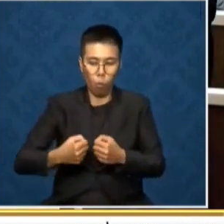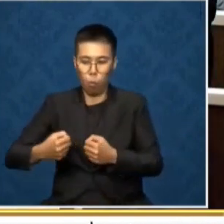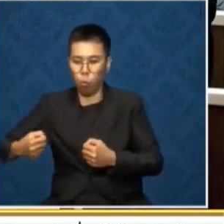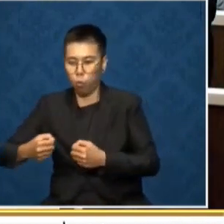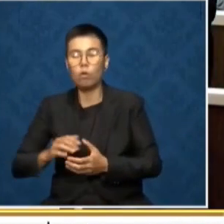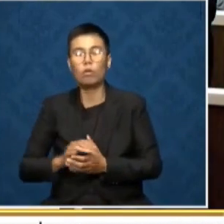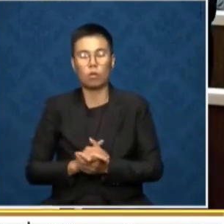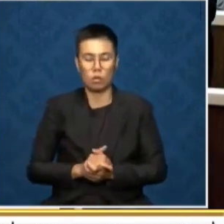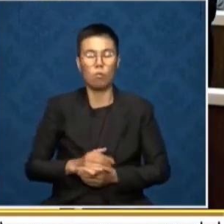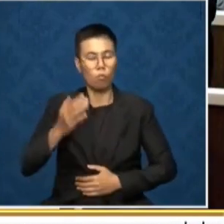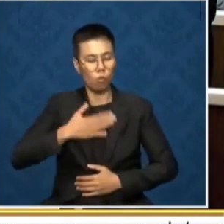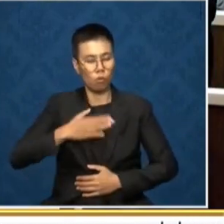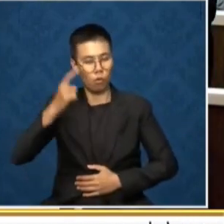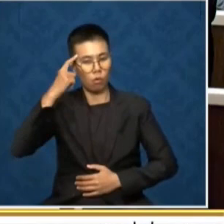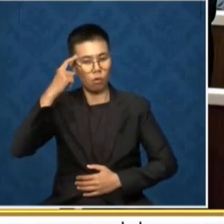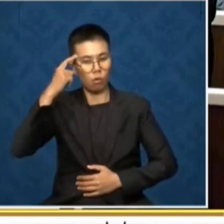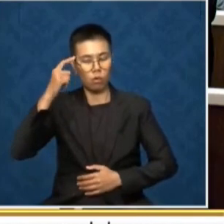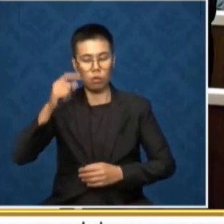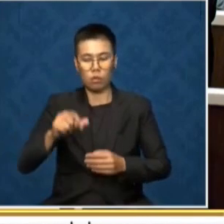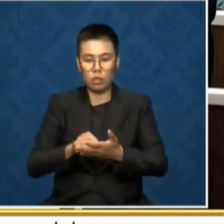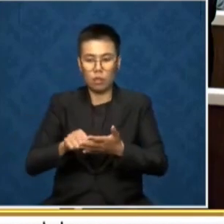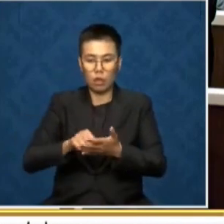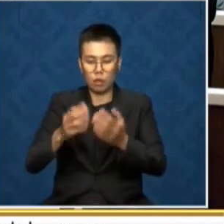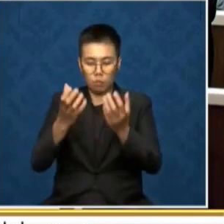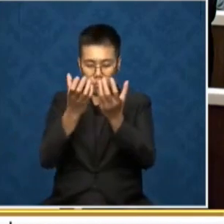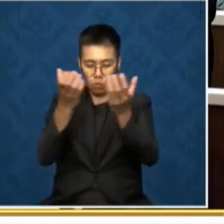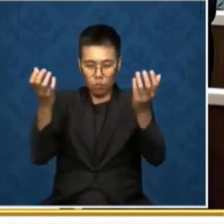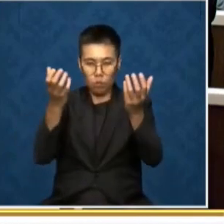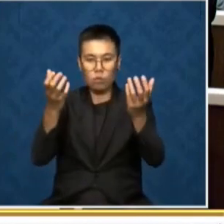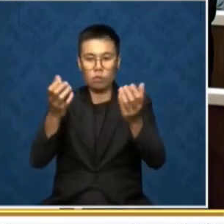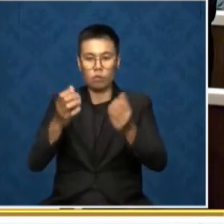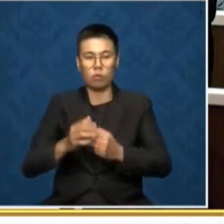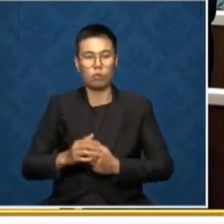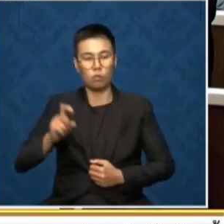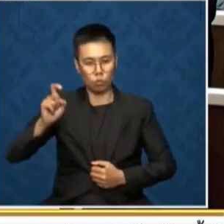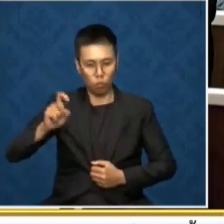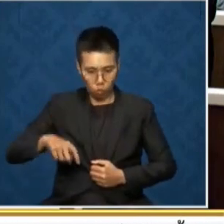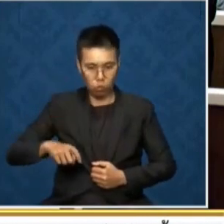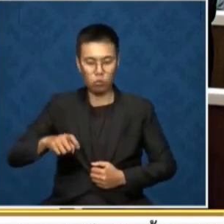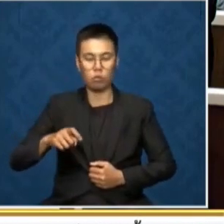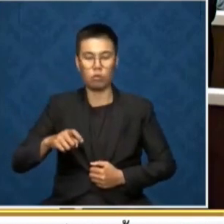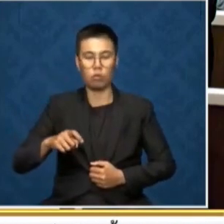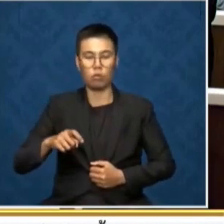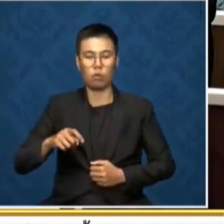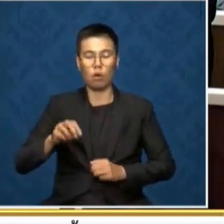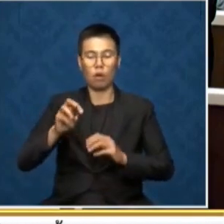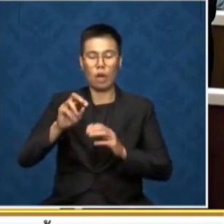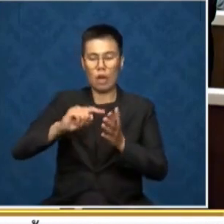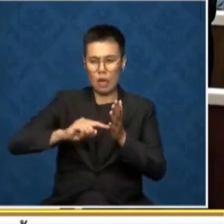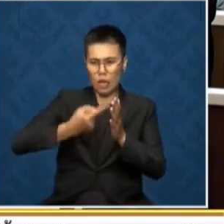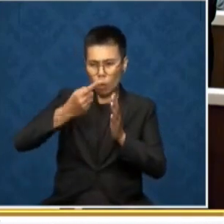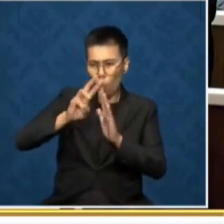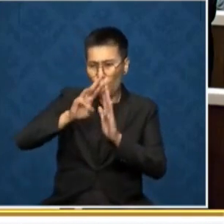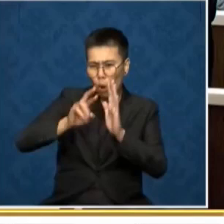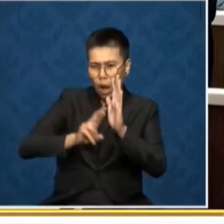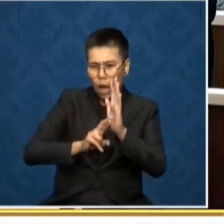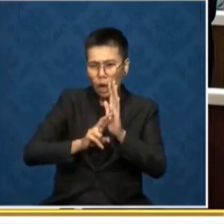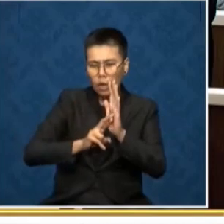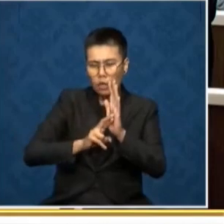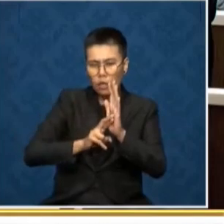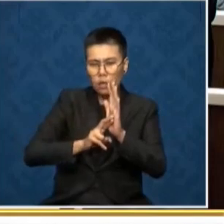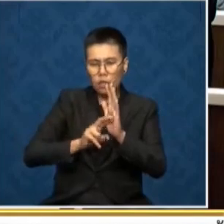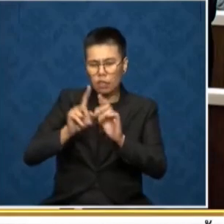ว่าอันที่จริงแล้วการแก้ไขรัฐธรรมนูญควรจะเป็น วาระแรกๆที่ท่านจะดำเนิน